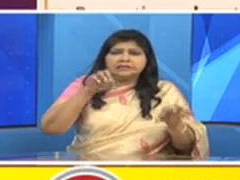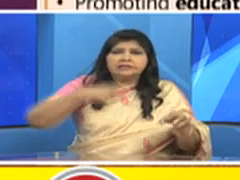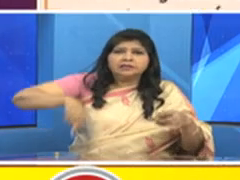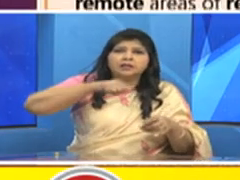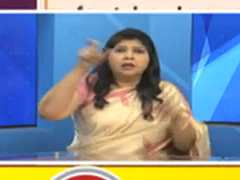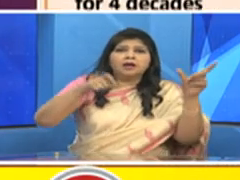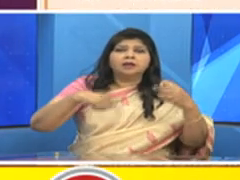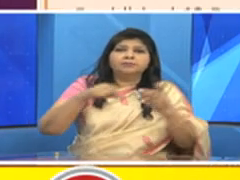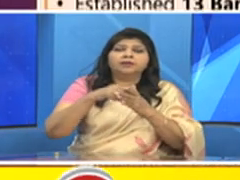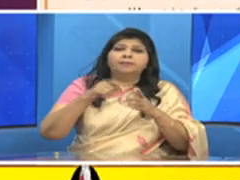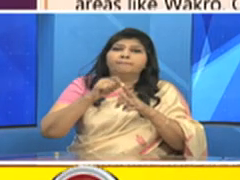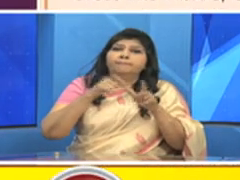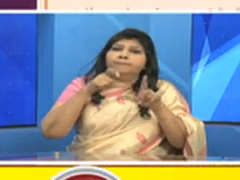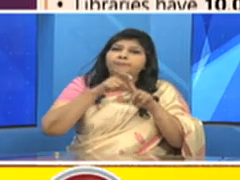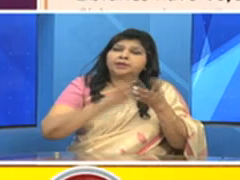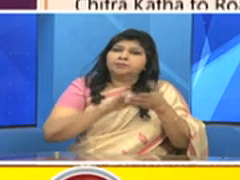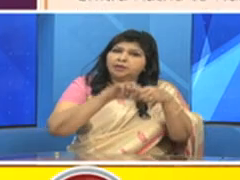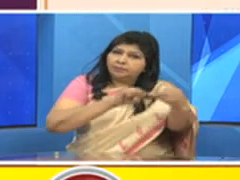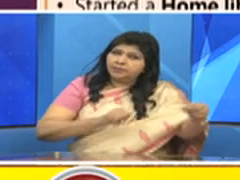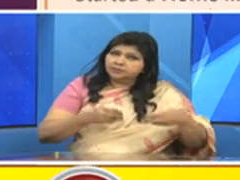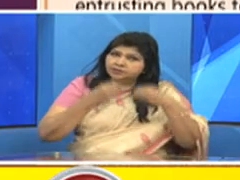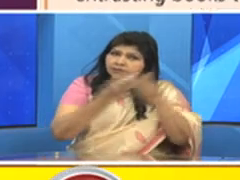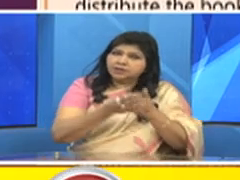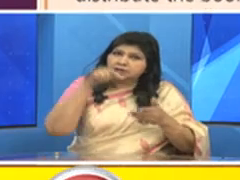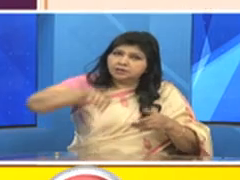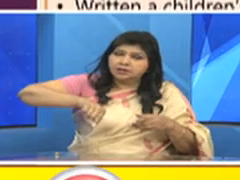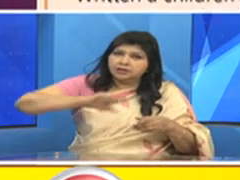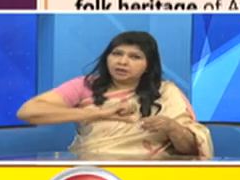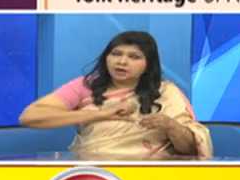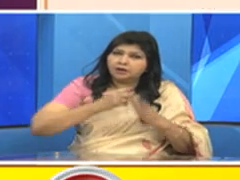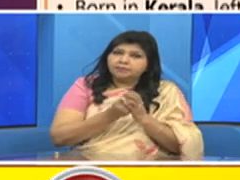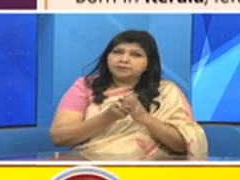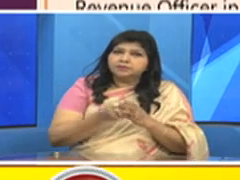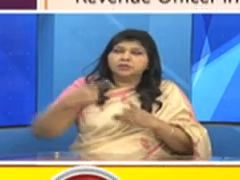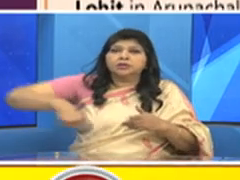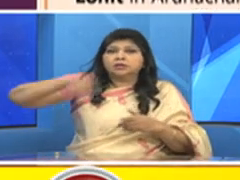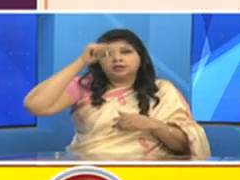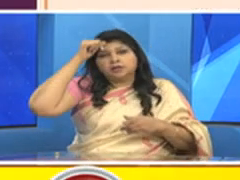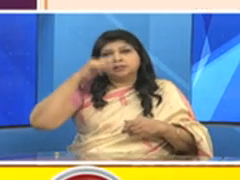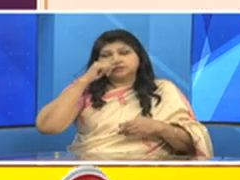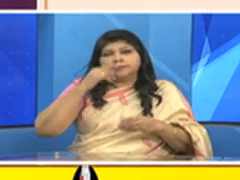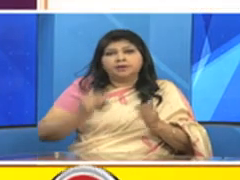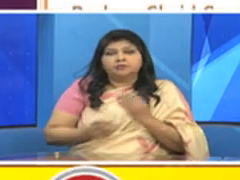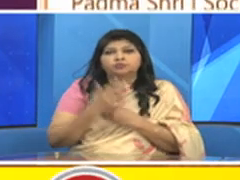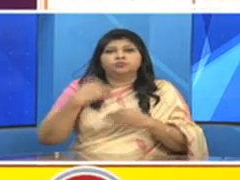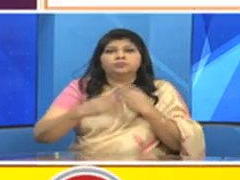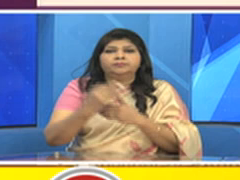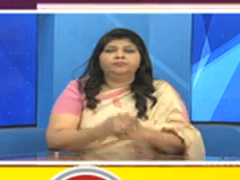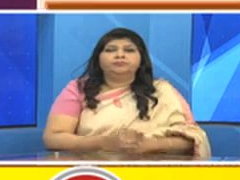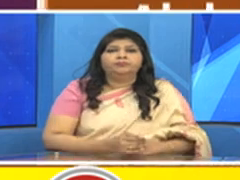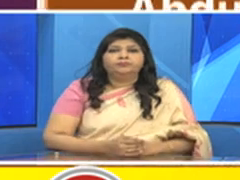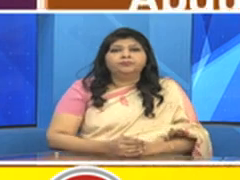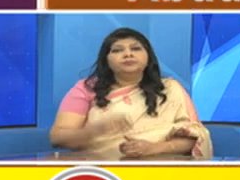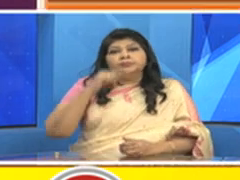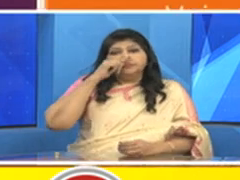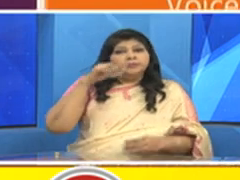कहें तो पद्म पुरस्कारों को लेकर देश में एक नया विश्वास और सम्मान पैदा हुआ है। अब